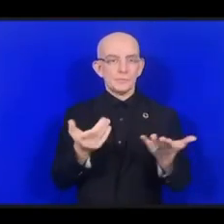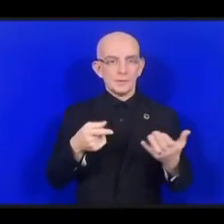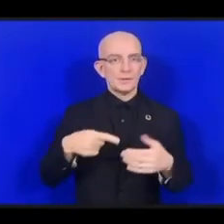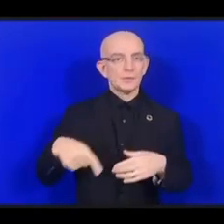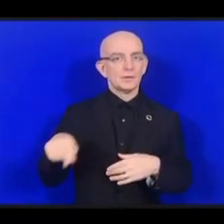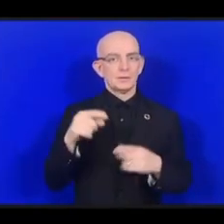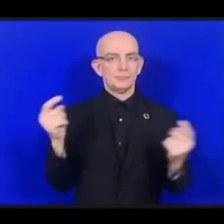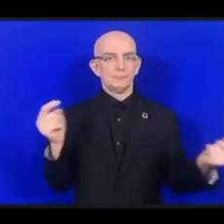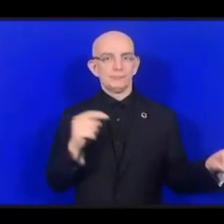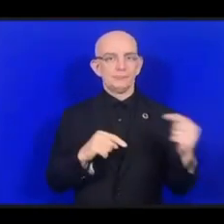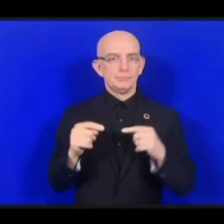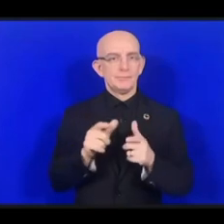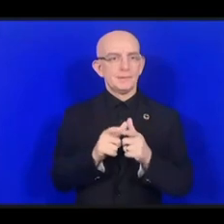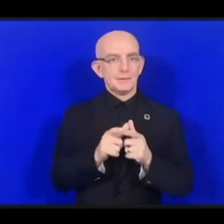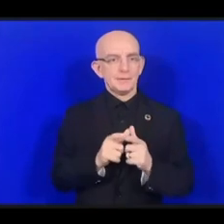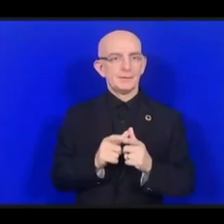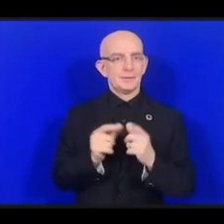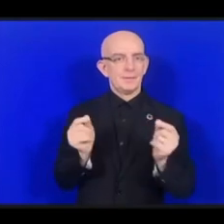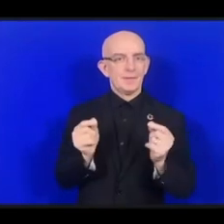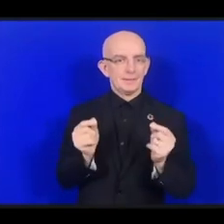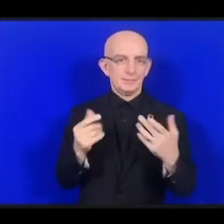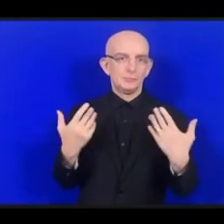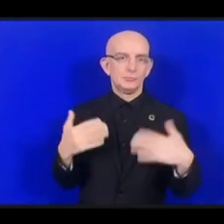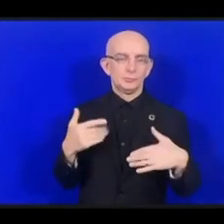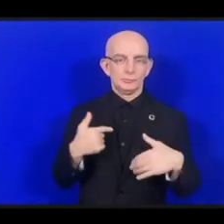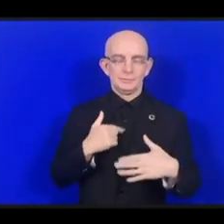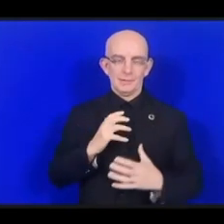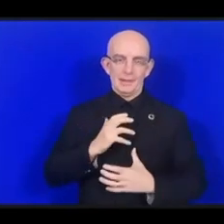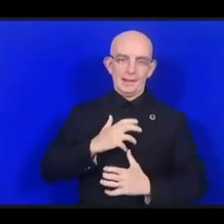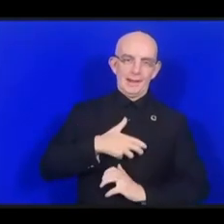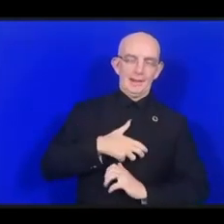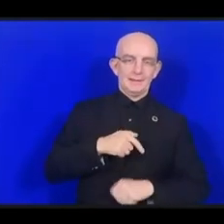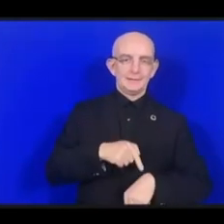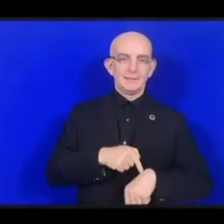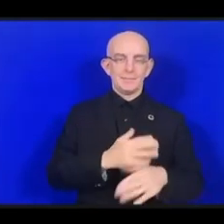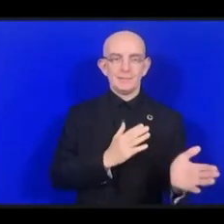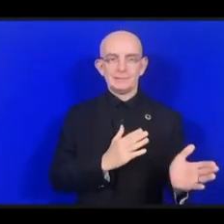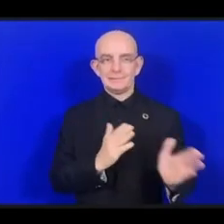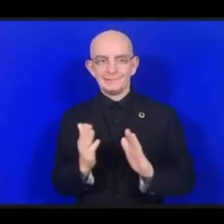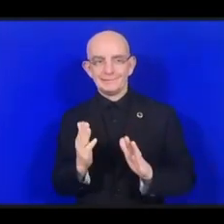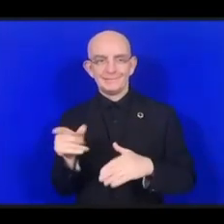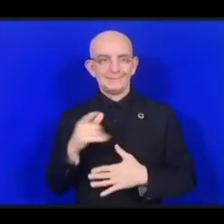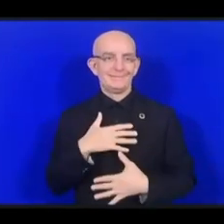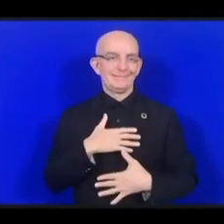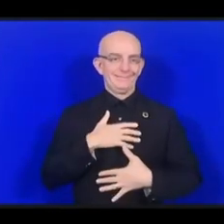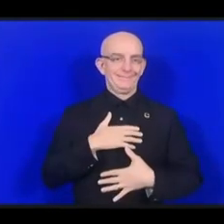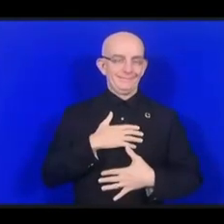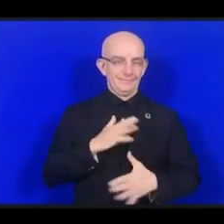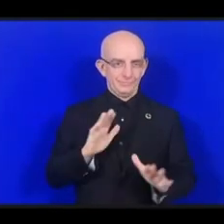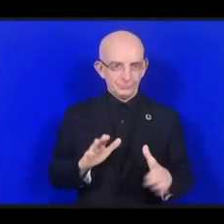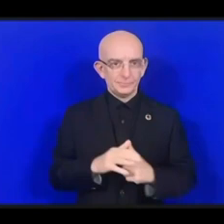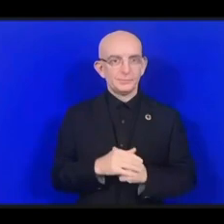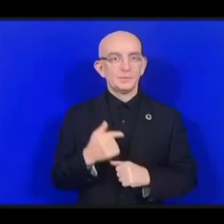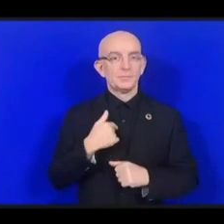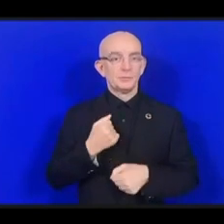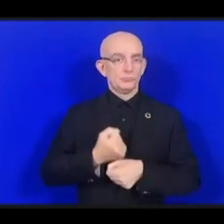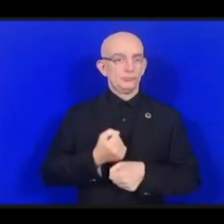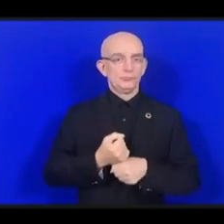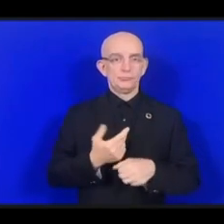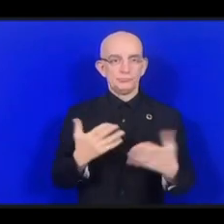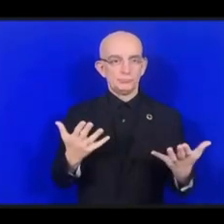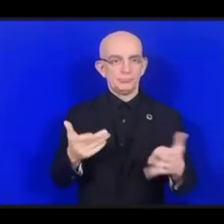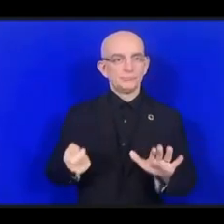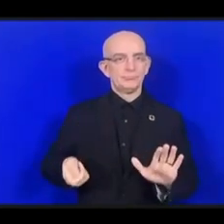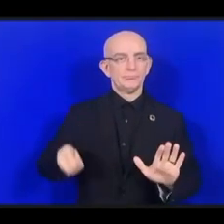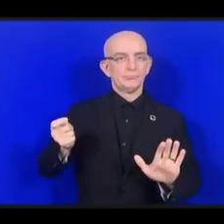Brésil je suis boursière du programme jeunesse organisé par le comité de pilotage d'Internet du